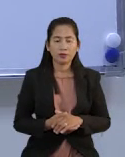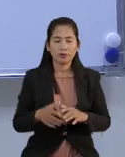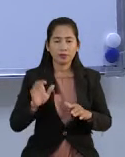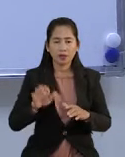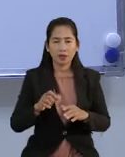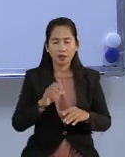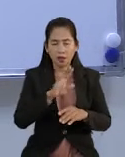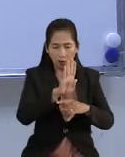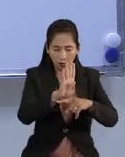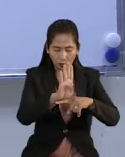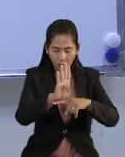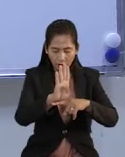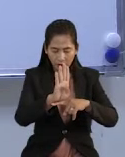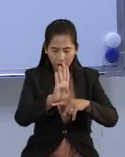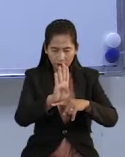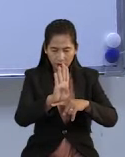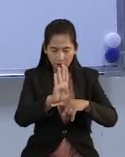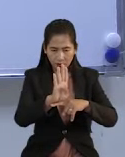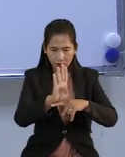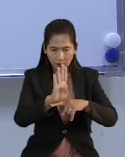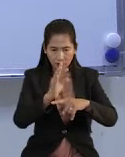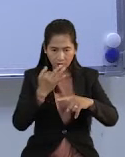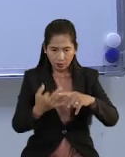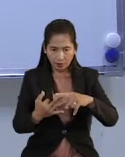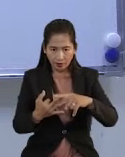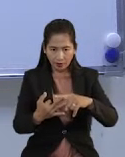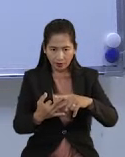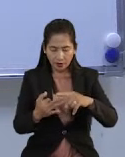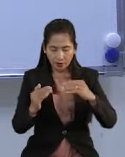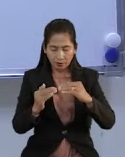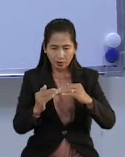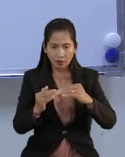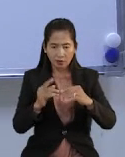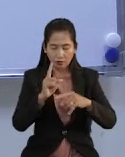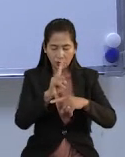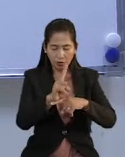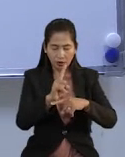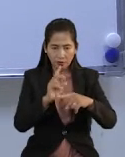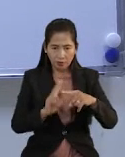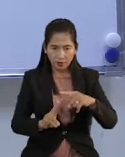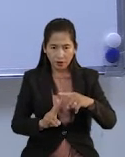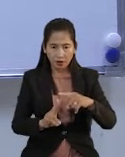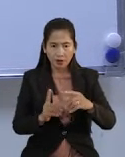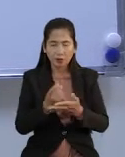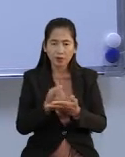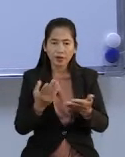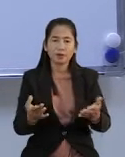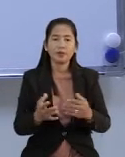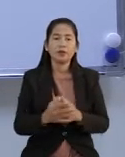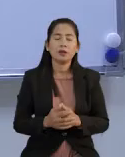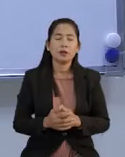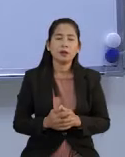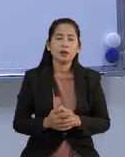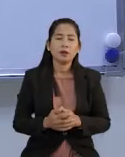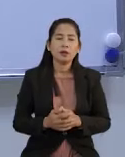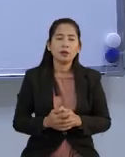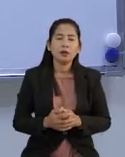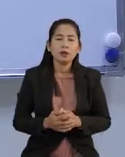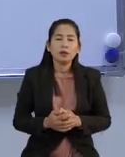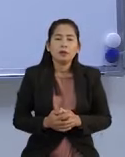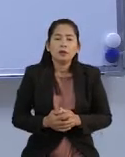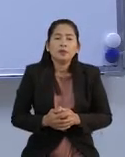chà chẳng buôn phịa bầm bầy sma nâng mùi phịa pi dạng đôi mặt đạch chà